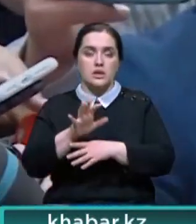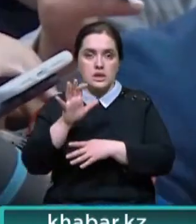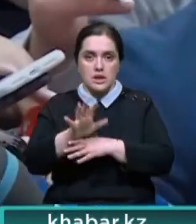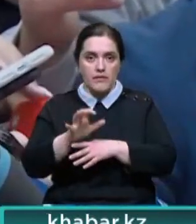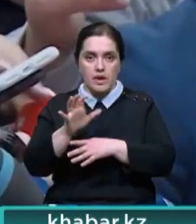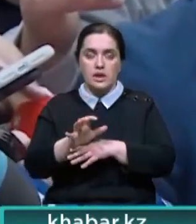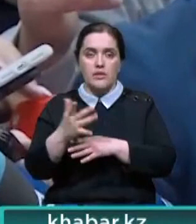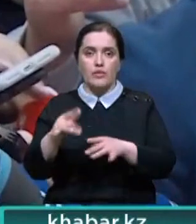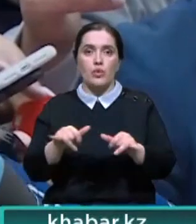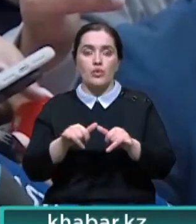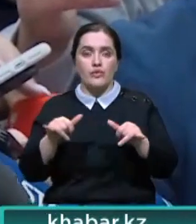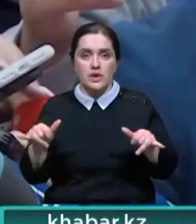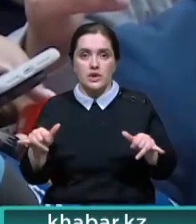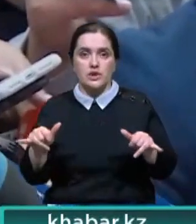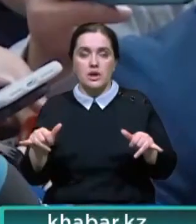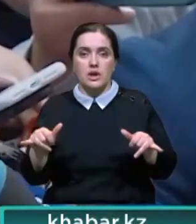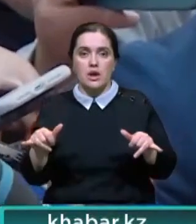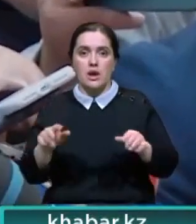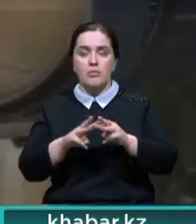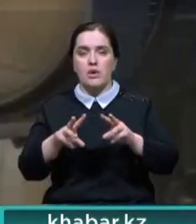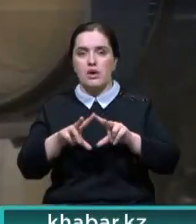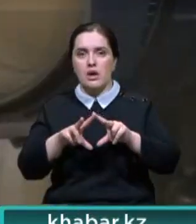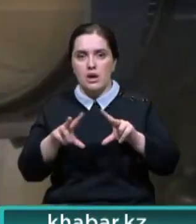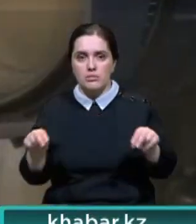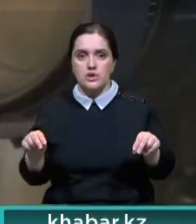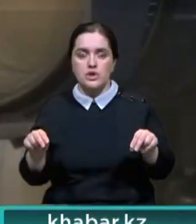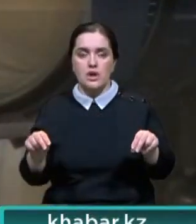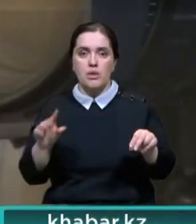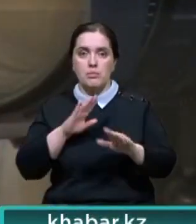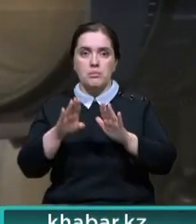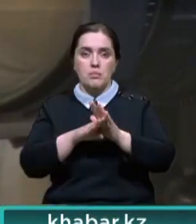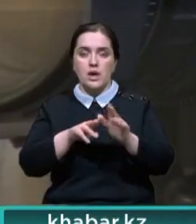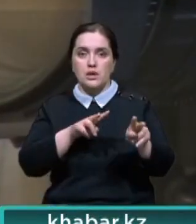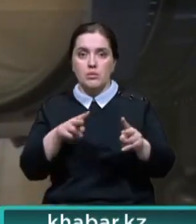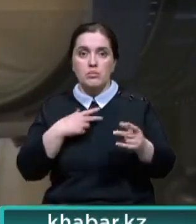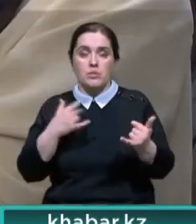его увеличение. Тогда правительство обещало взять ситуацию под контроль. Мы